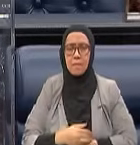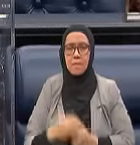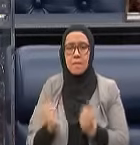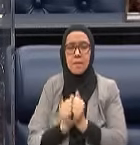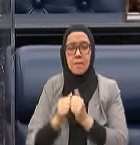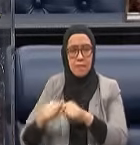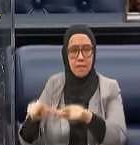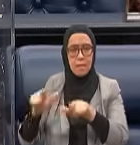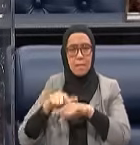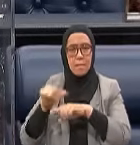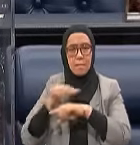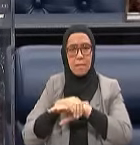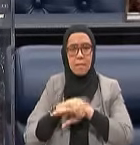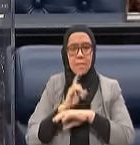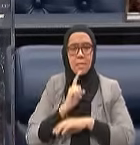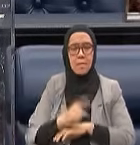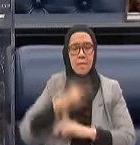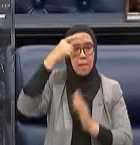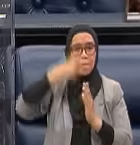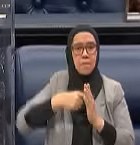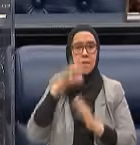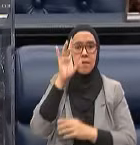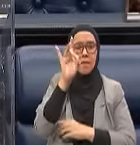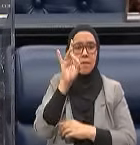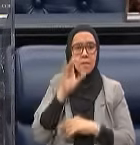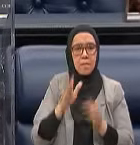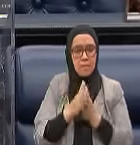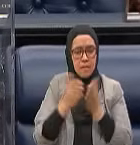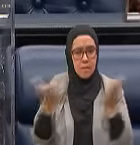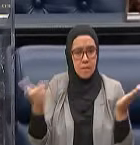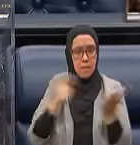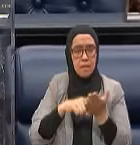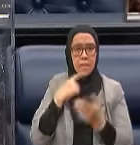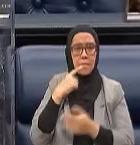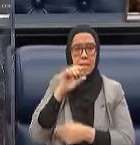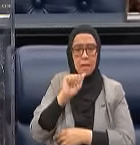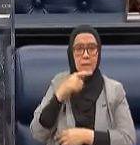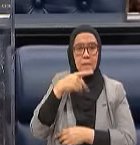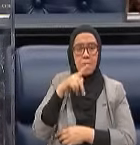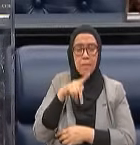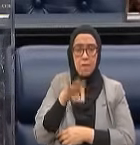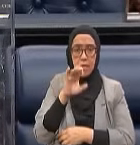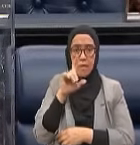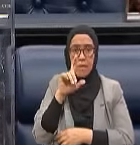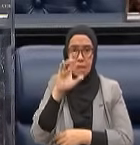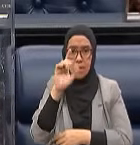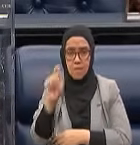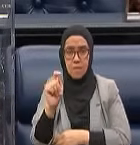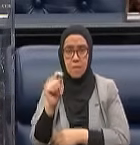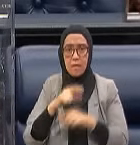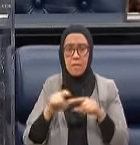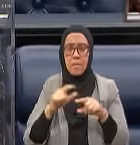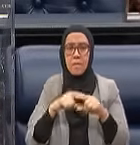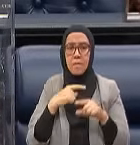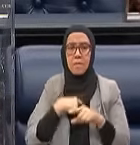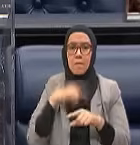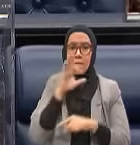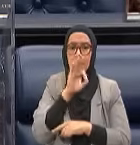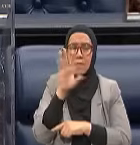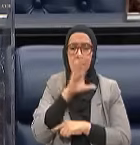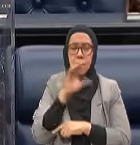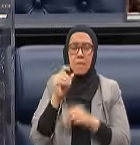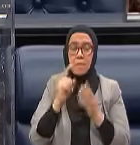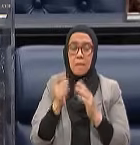images your report news reports that episode Facebooke Google News subscribe MF